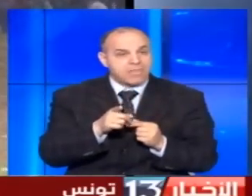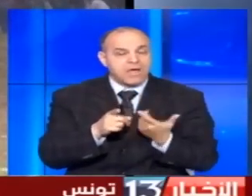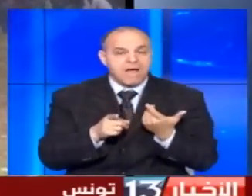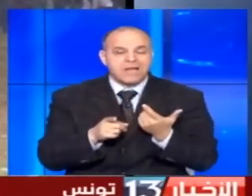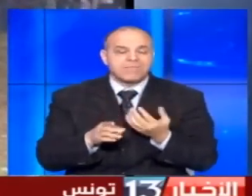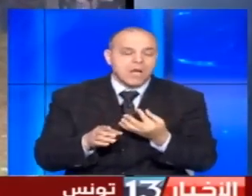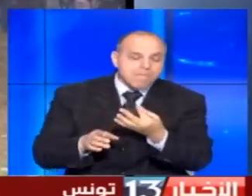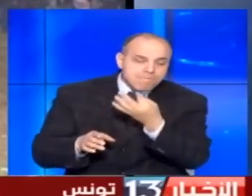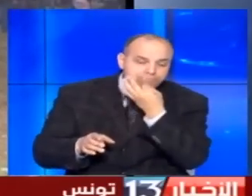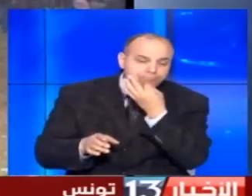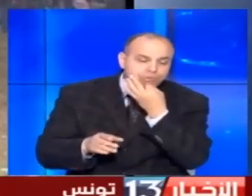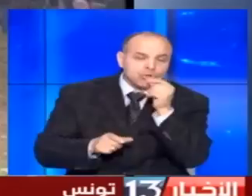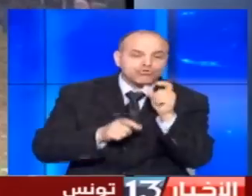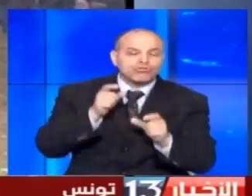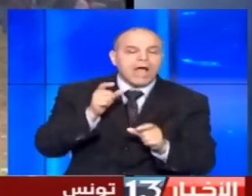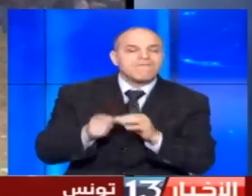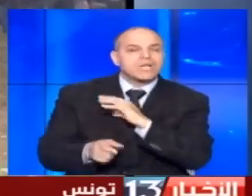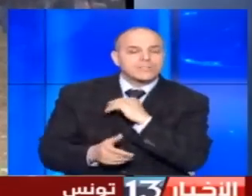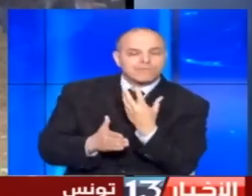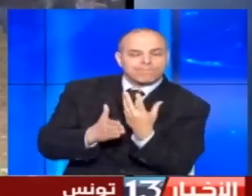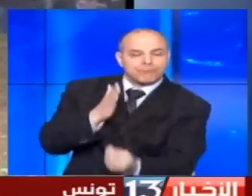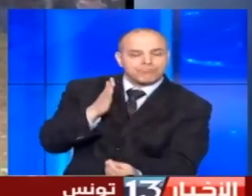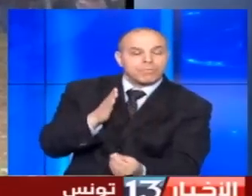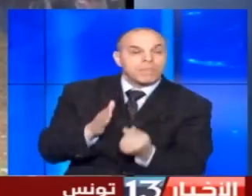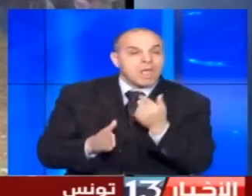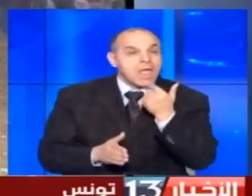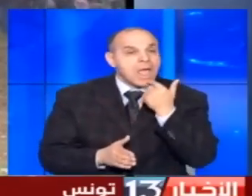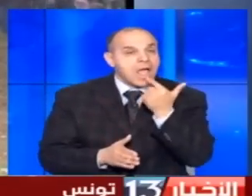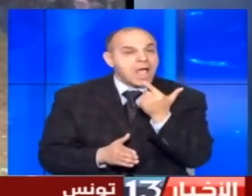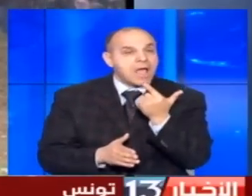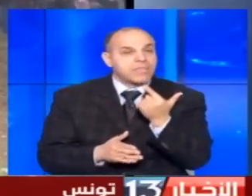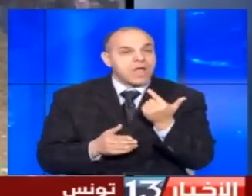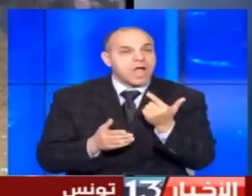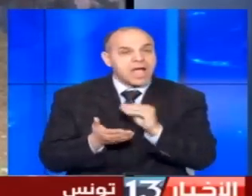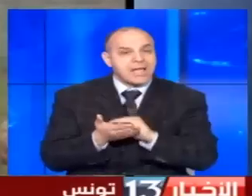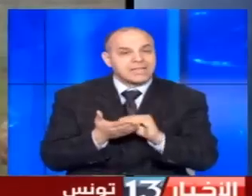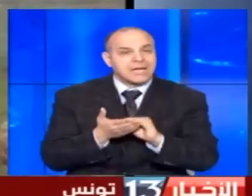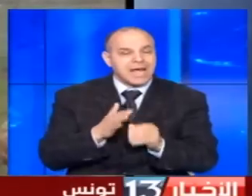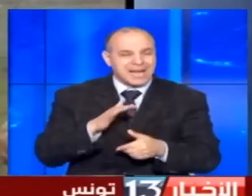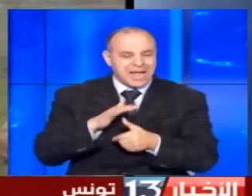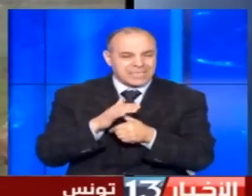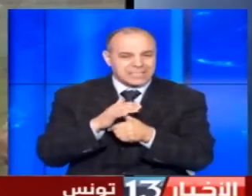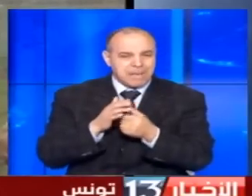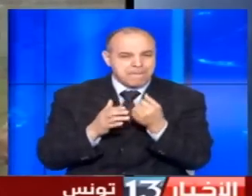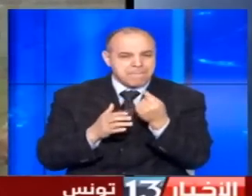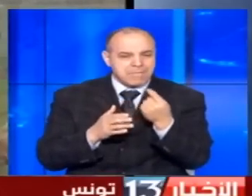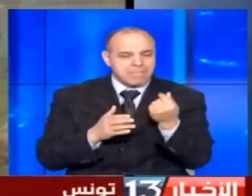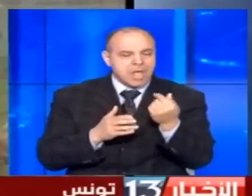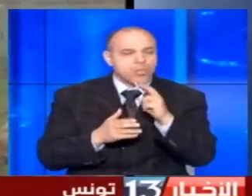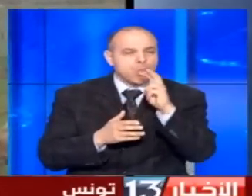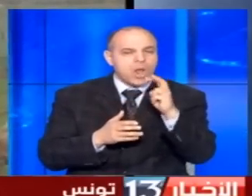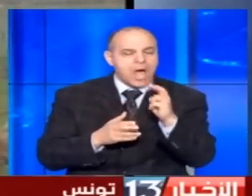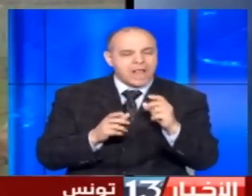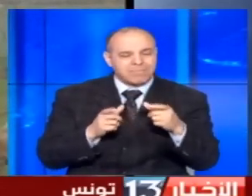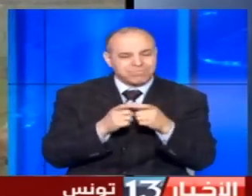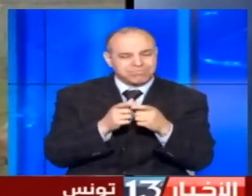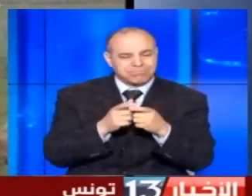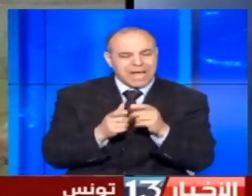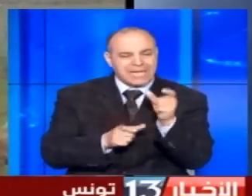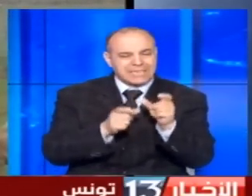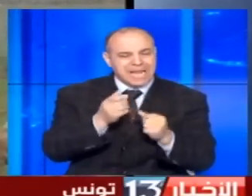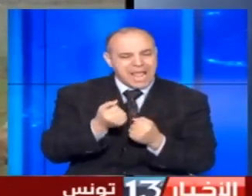الاسرائيليه لاموال الشعب الفلسطيني اضافه الى تقليص اداره ترامب لمئات الملايين من الدولارات للمنظمات